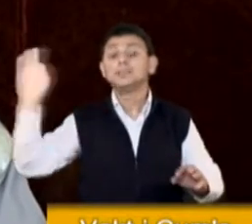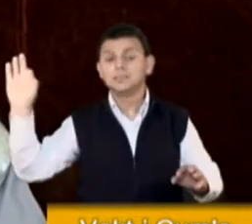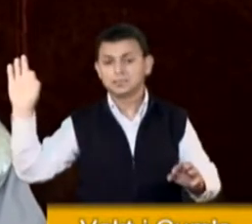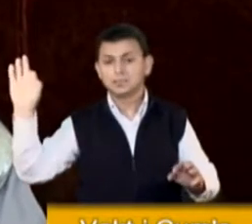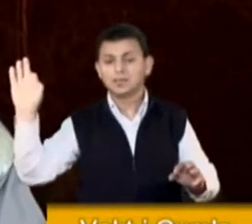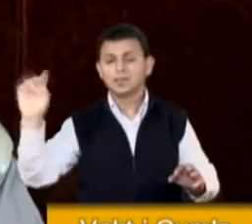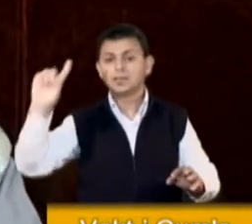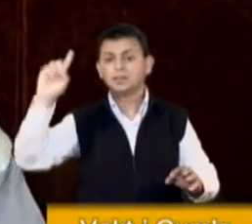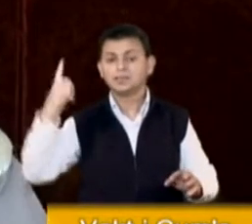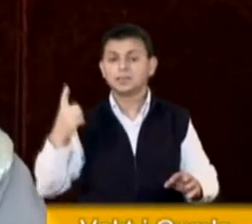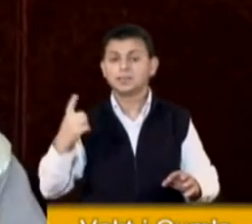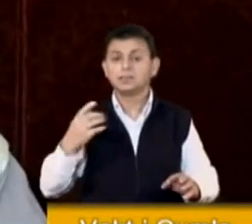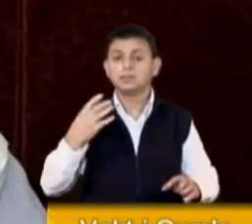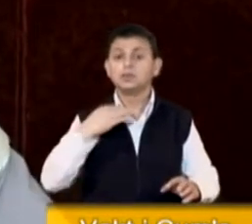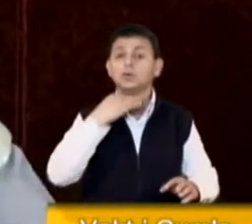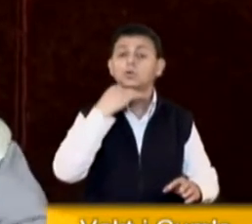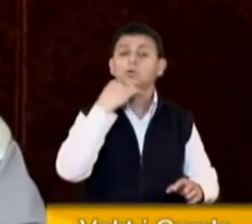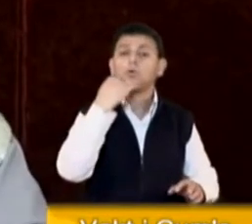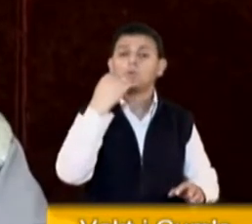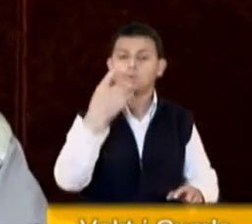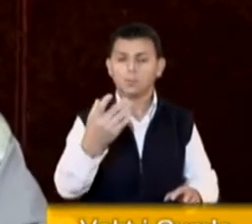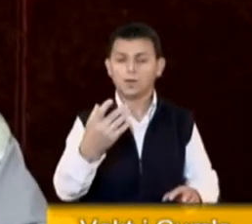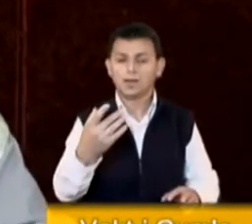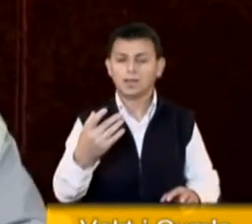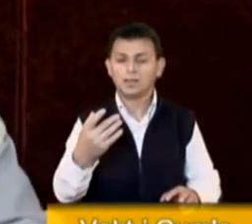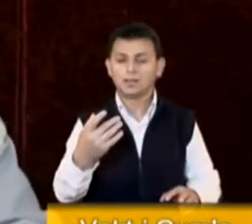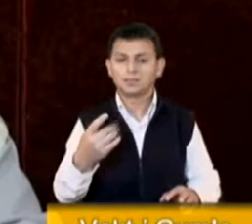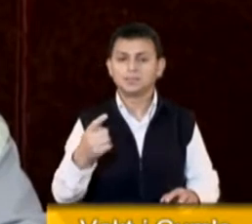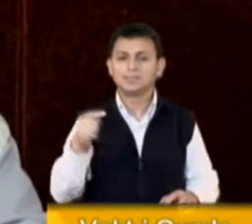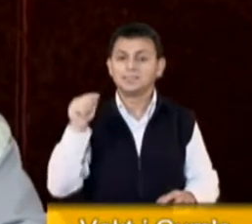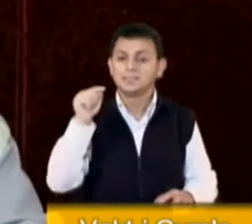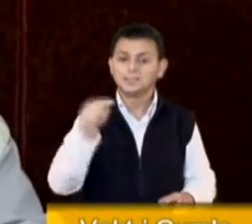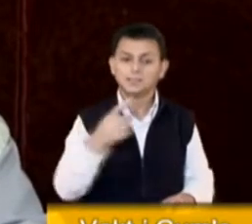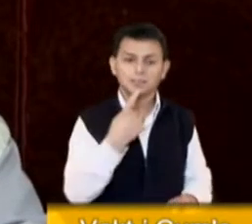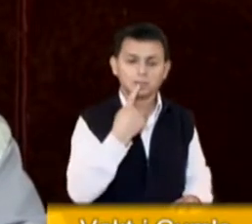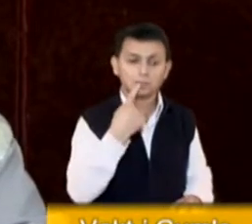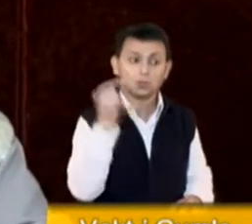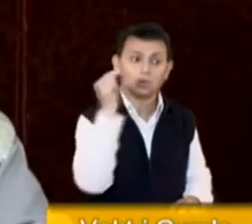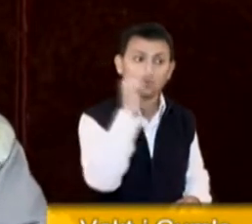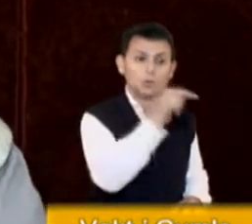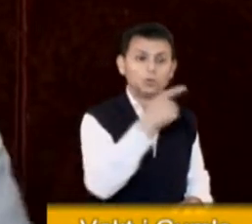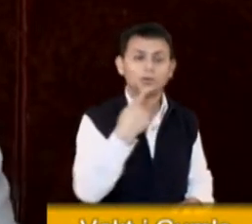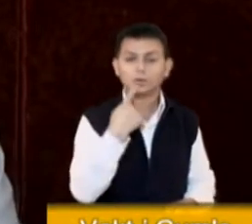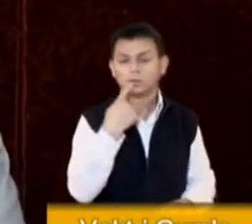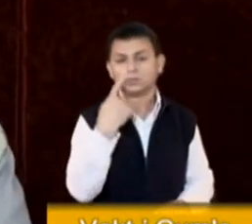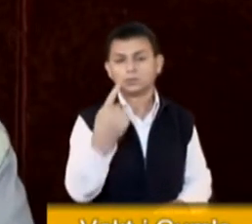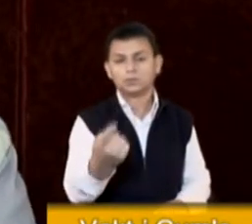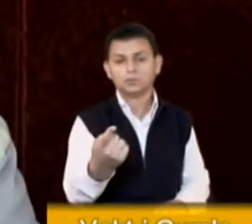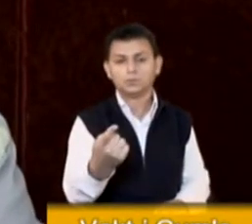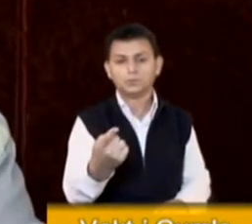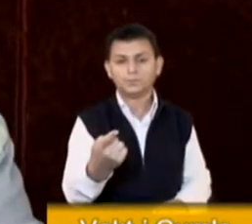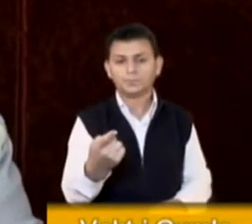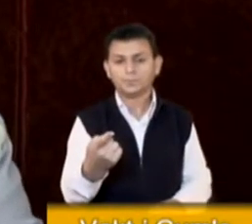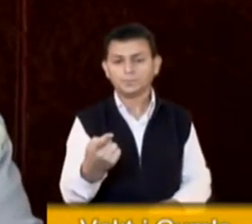ve dilemiş manasındaki maşallahı bu şekilde latifeli bir tarzda onlara ifade